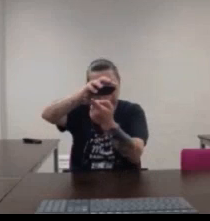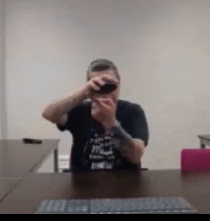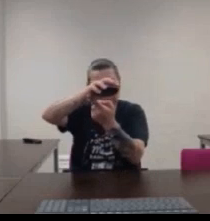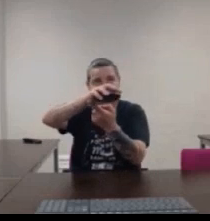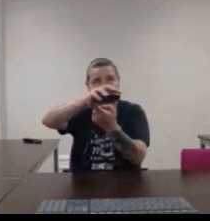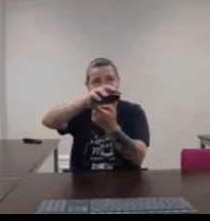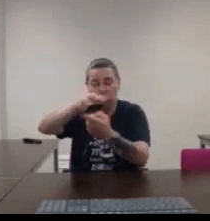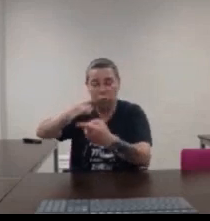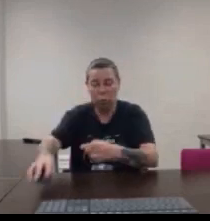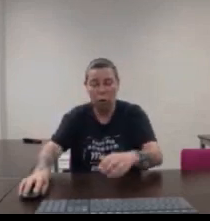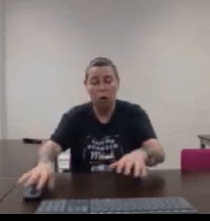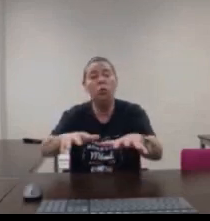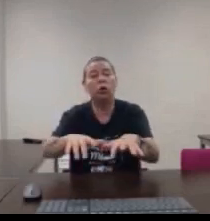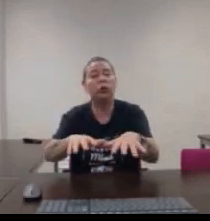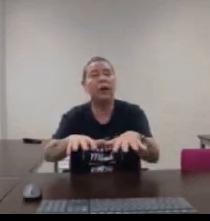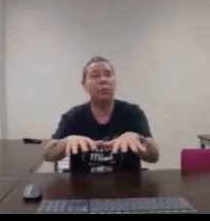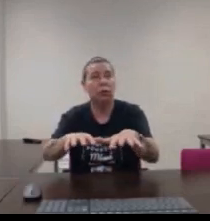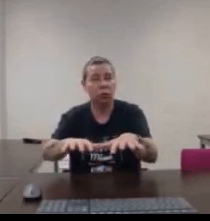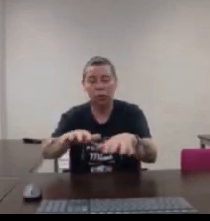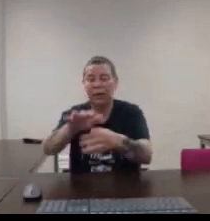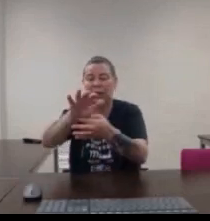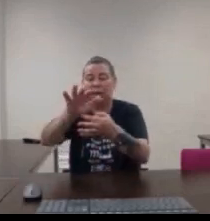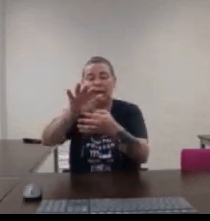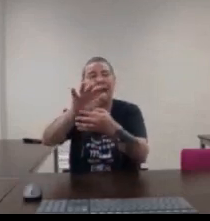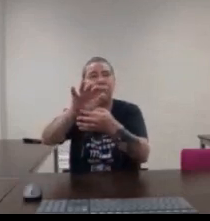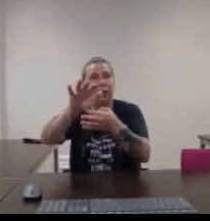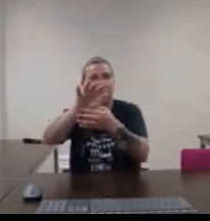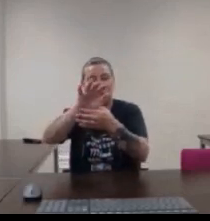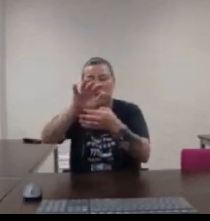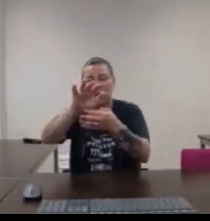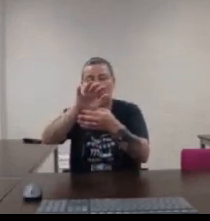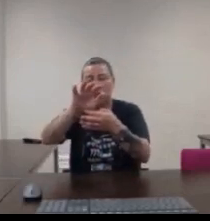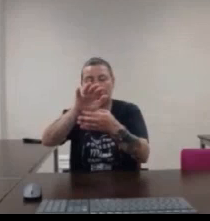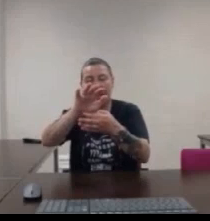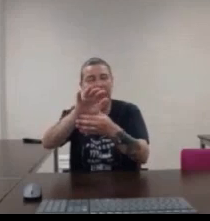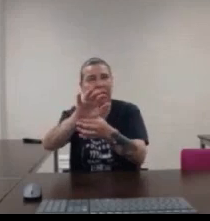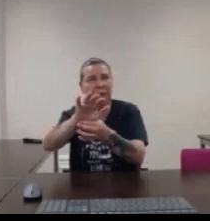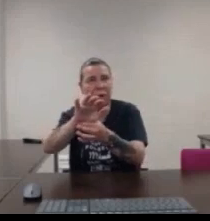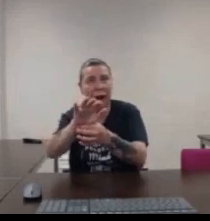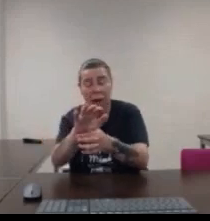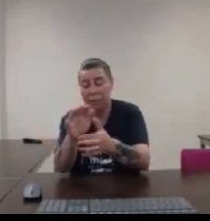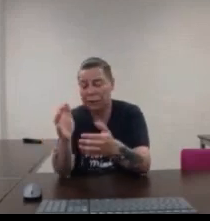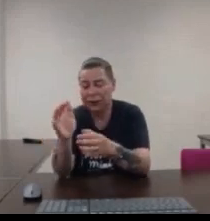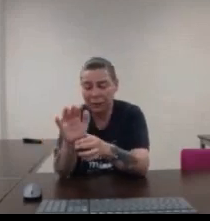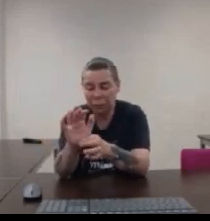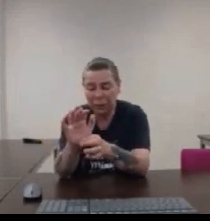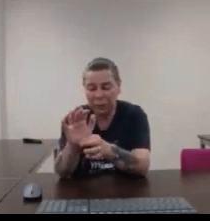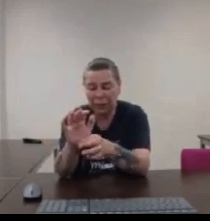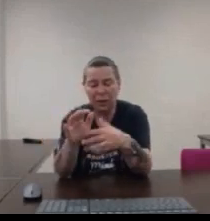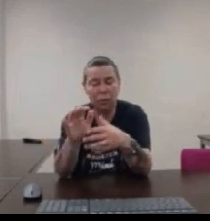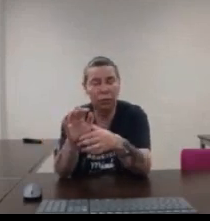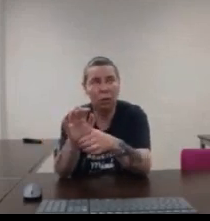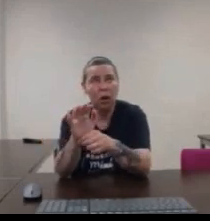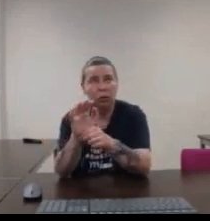la souris si on est appuyé au niveau du bureau, ou quand on tape sur le clavier si l'appui centralisé à ce niveau-là, ben en fait, ce qui va se